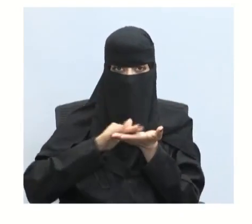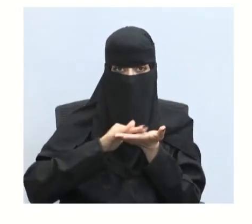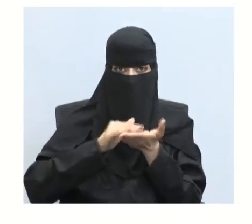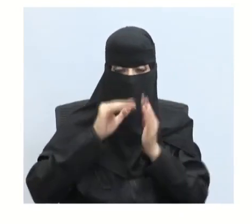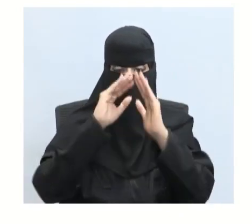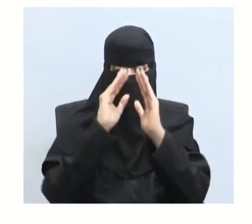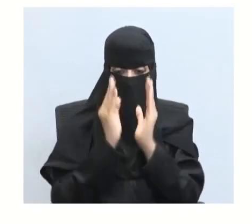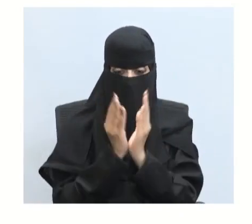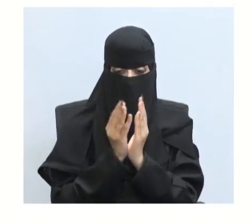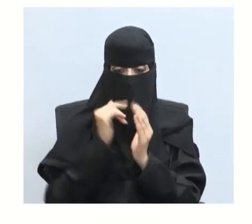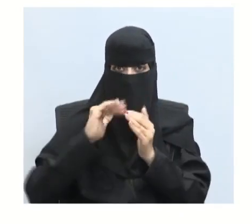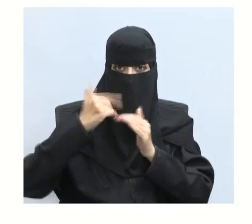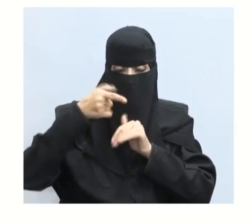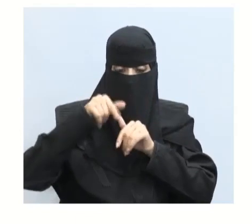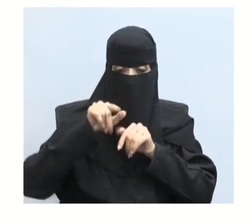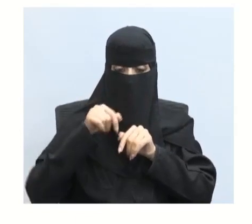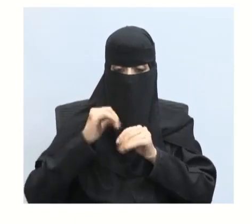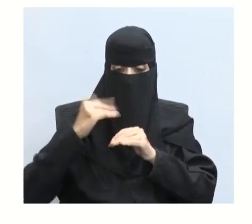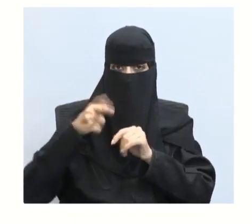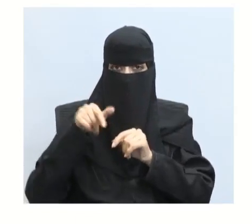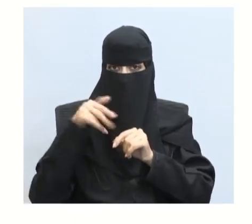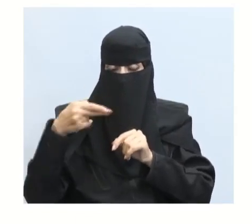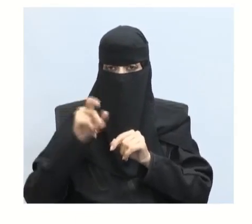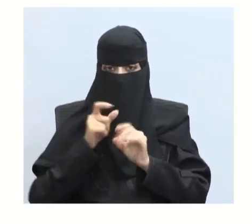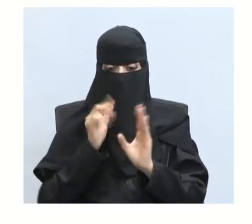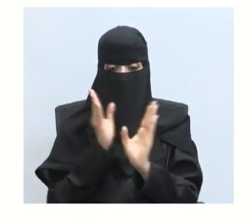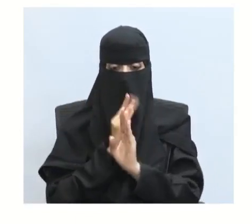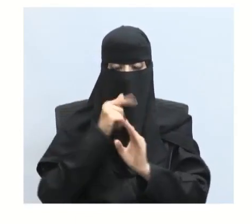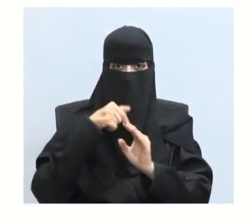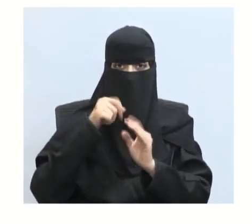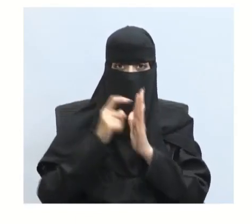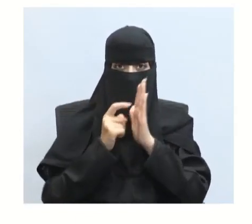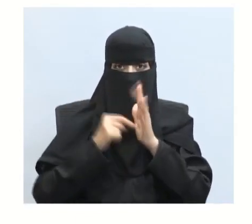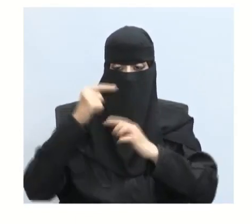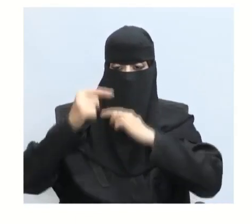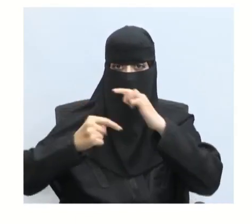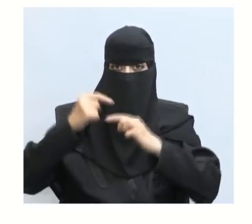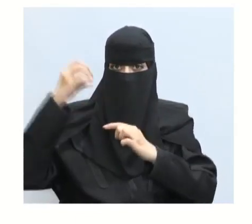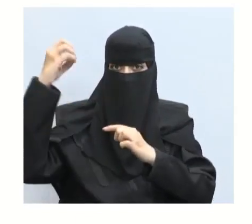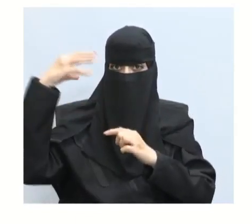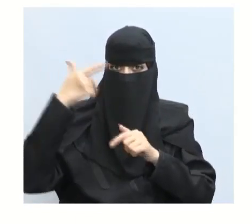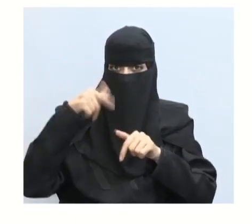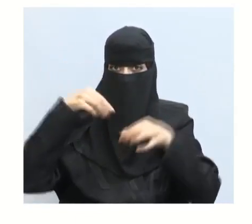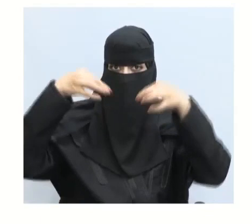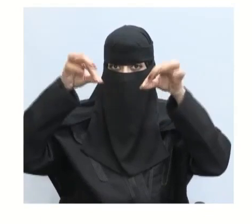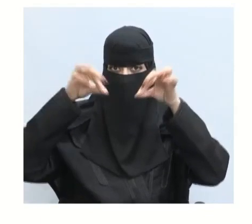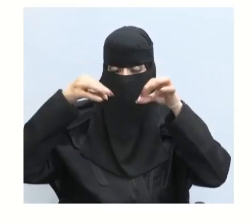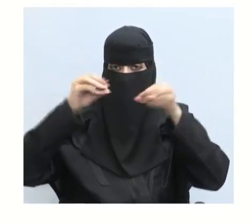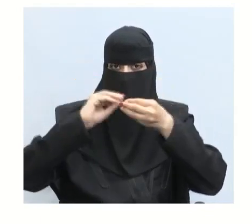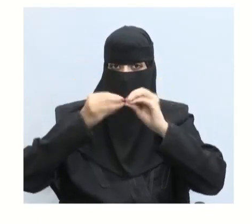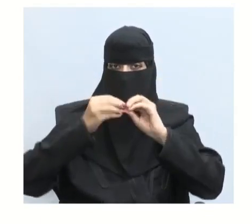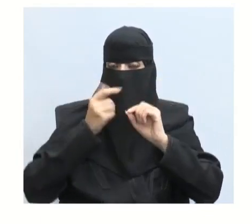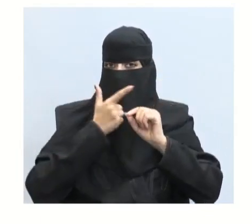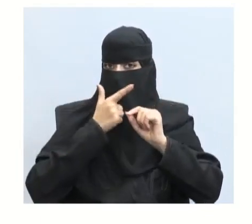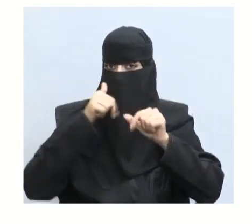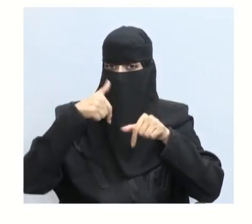خياليه اي سطوح الاجسام التاليه ينتج عنه انعكاس منتظم الورقه البيضاء او